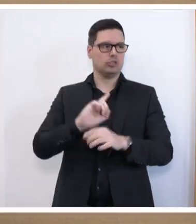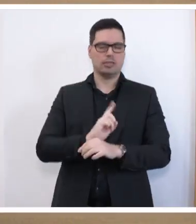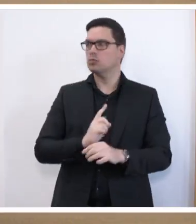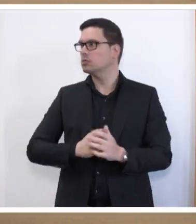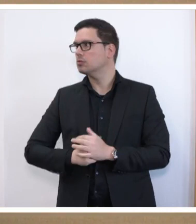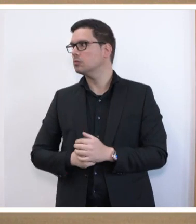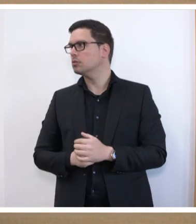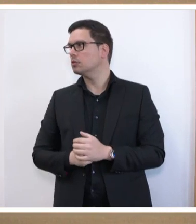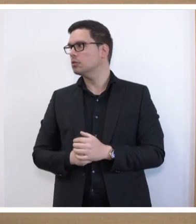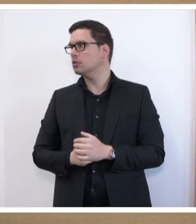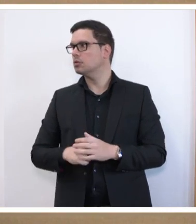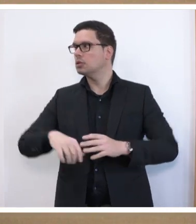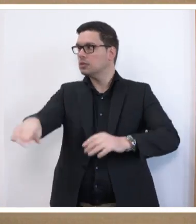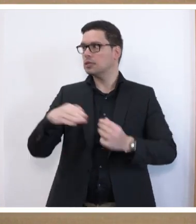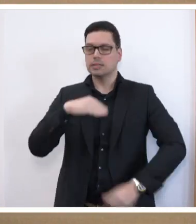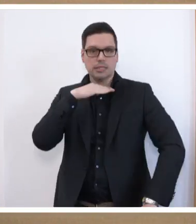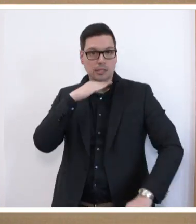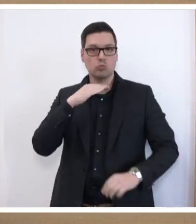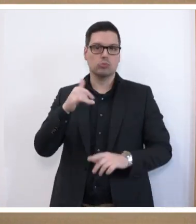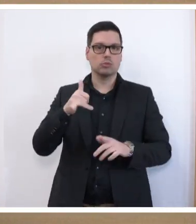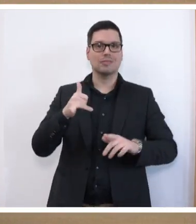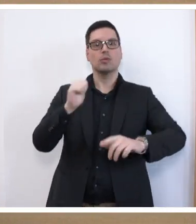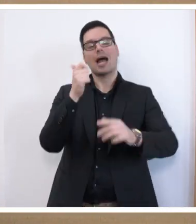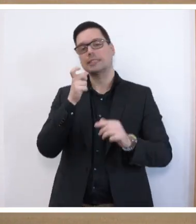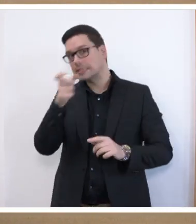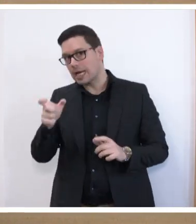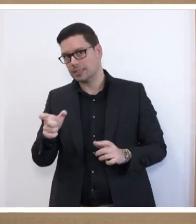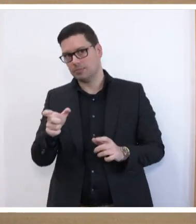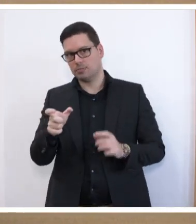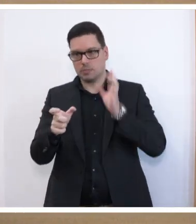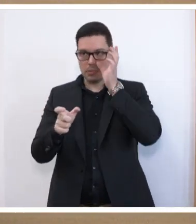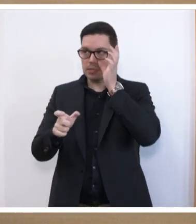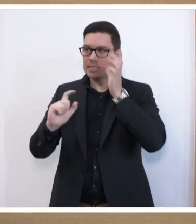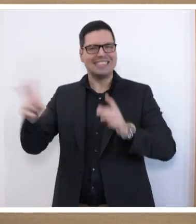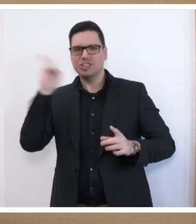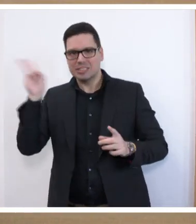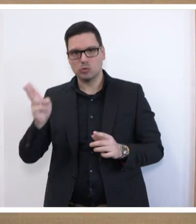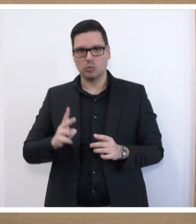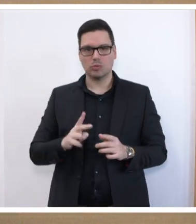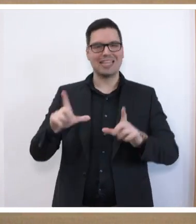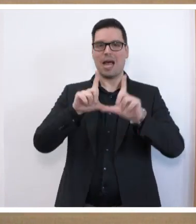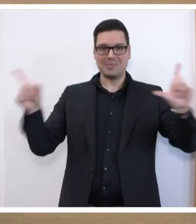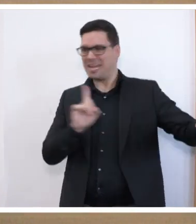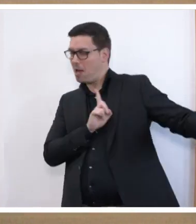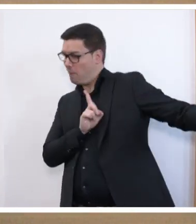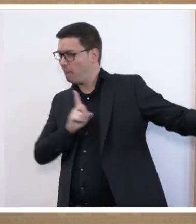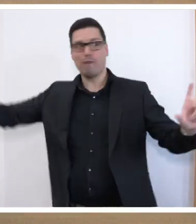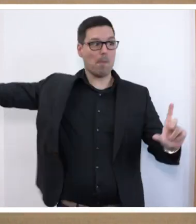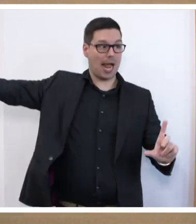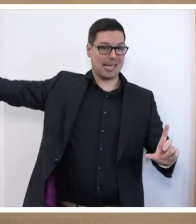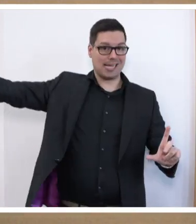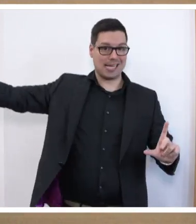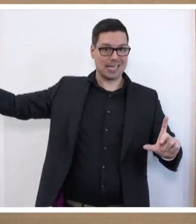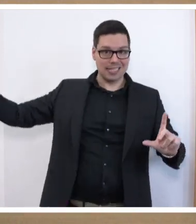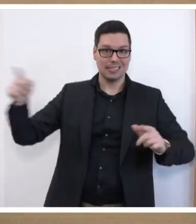Sehr geehrte Frau Präsidentin, das wird mir reichen, denn es gibt eigentlich nur noch eines zu sagen. Nicht zuhören, am Thema vorbeireden, das sind